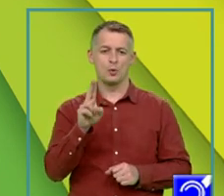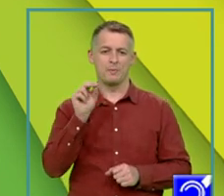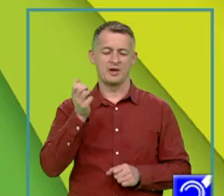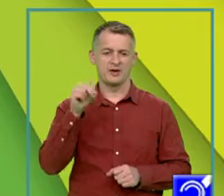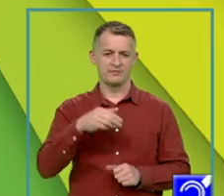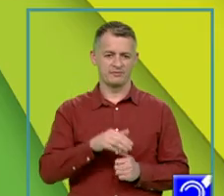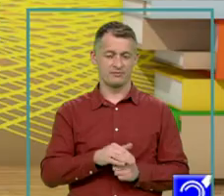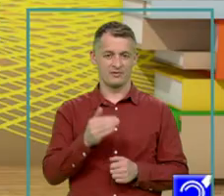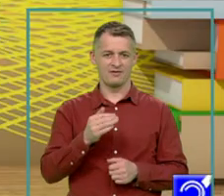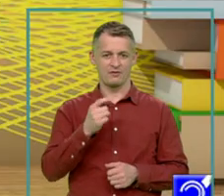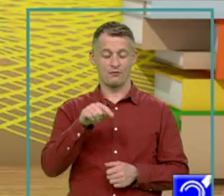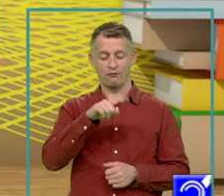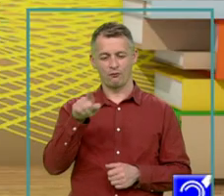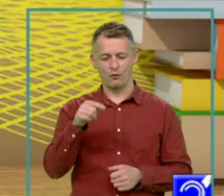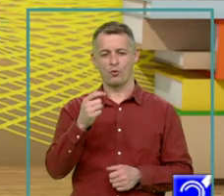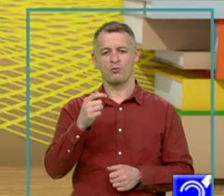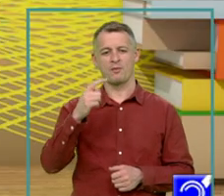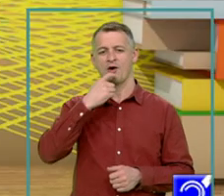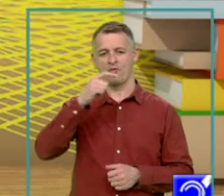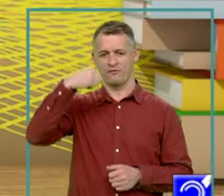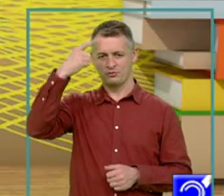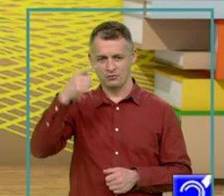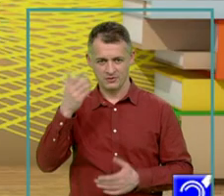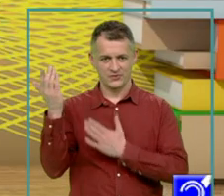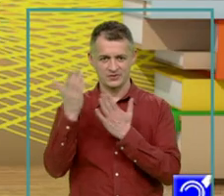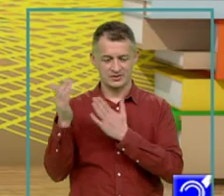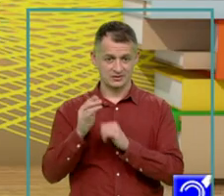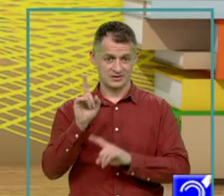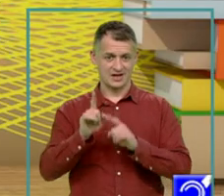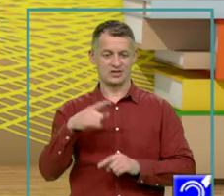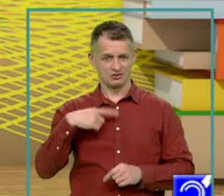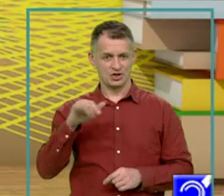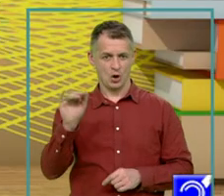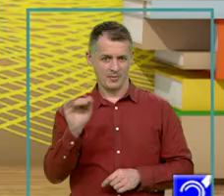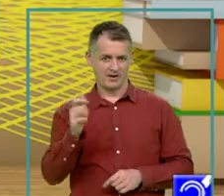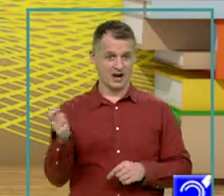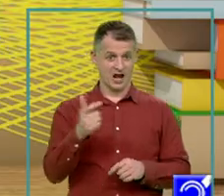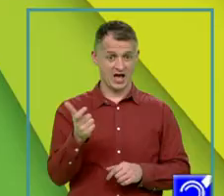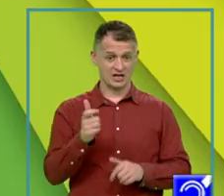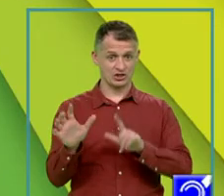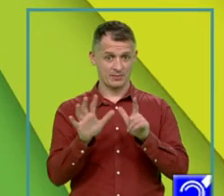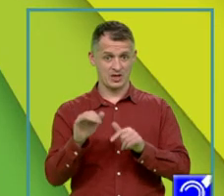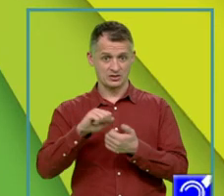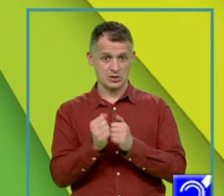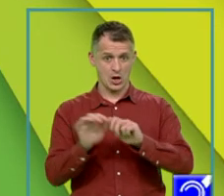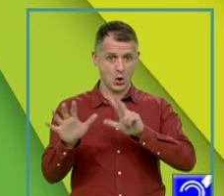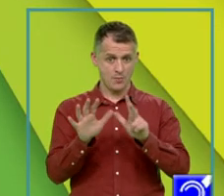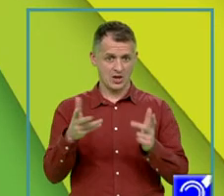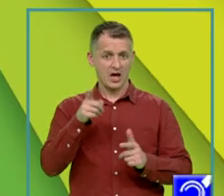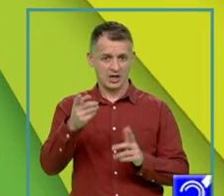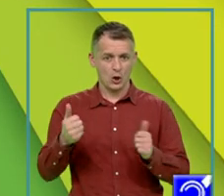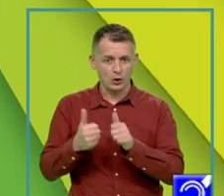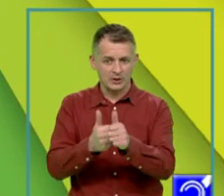urmează să învățați anul următor voi fi de clasa a șasea dar Ziceam că dacă sunt și copii de clasa a șaptea sau a opta care ne urmăresc a Cu